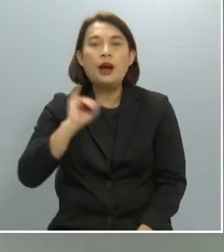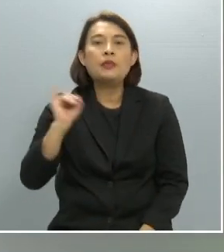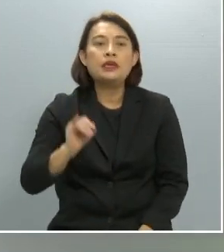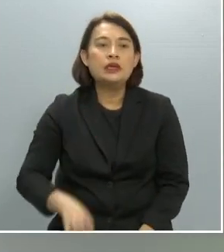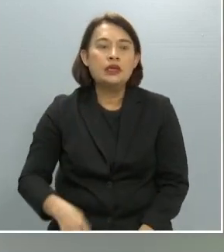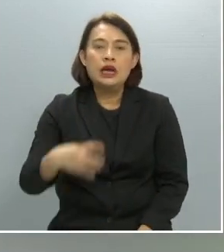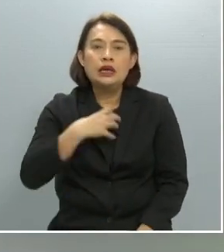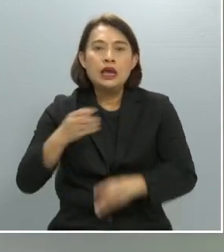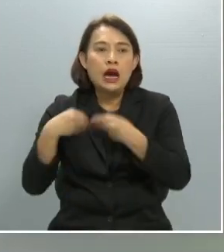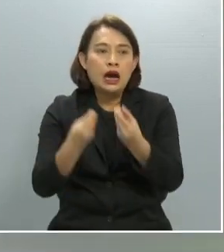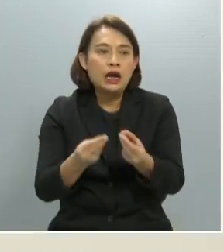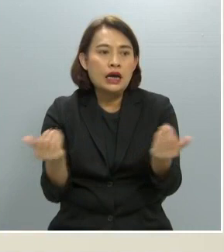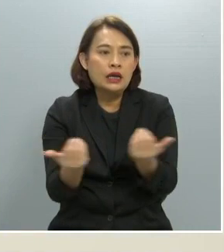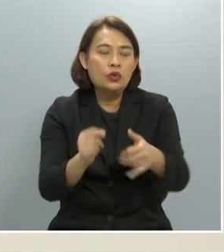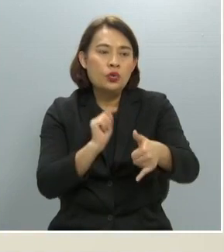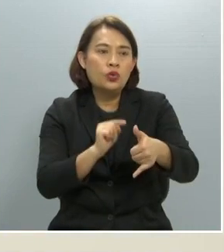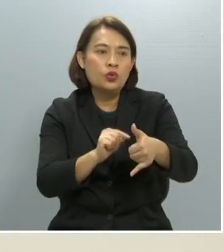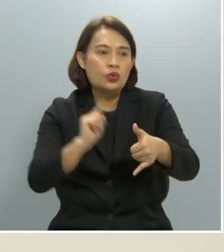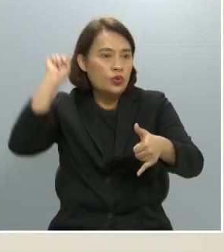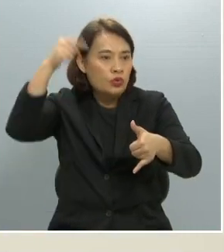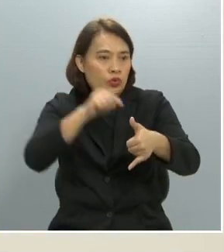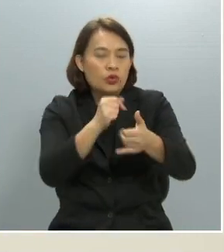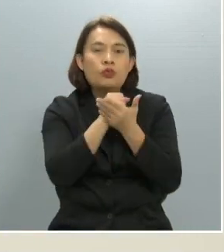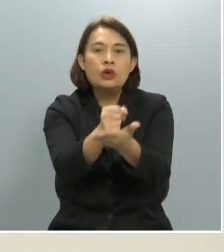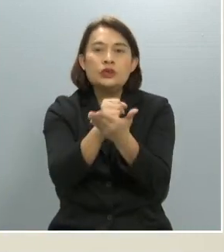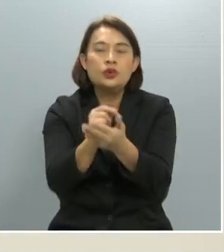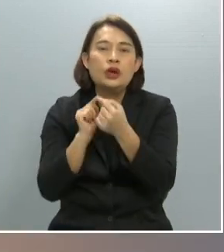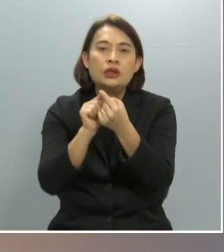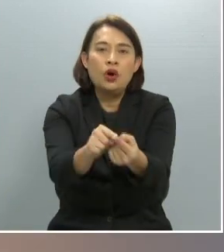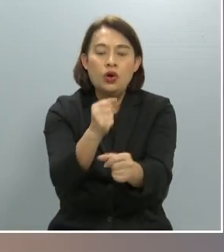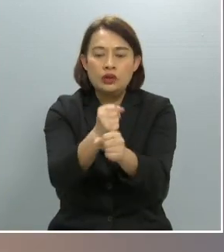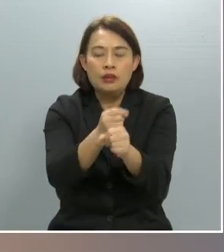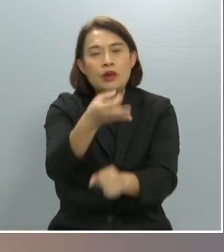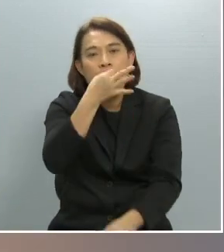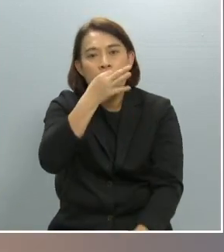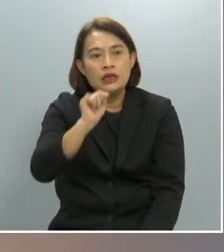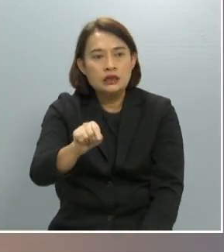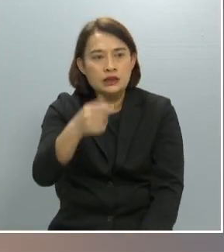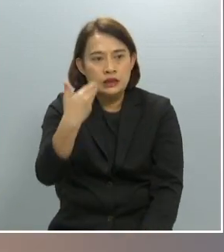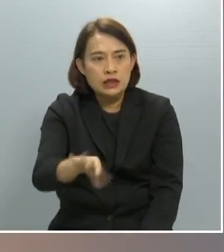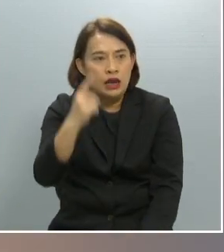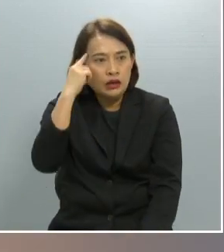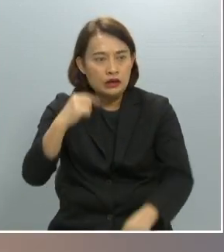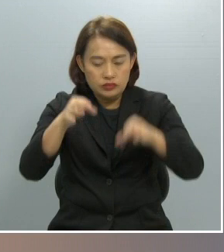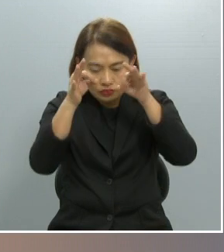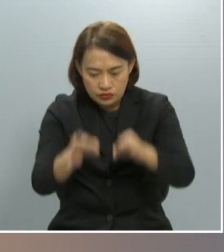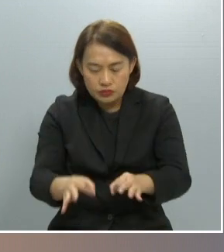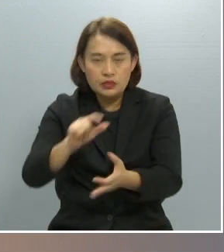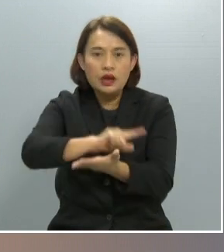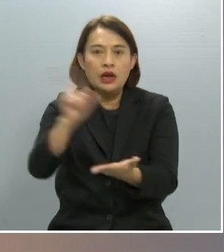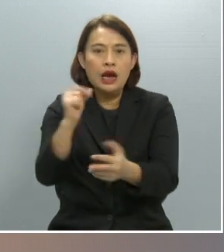ให้คุณเนยท่านนี้เนี่ยมาช่วยรับสืบทอดอาชีพตัดสินใจลาออกจาก